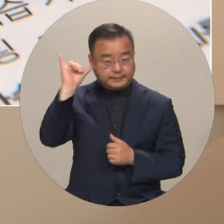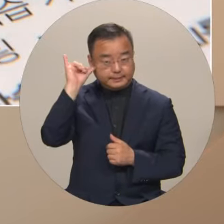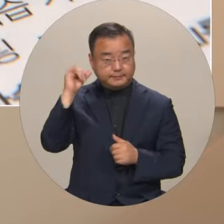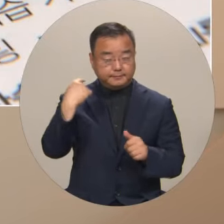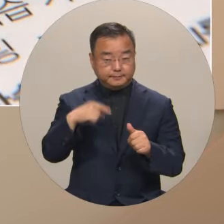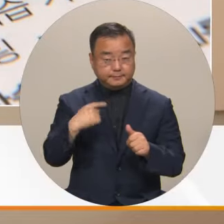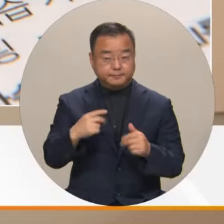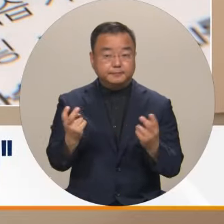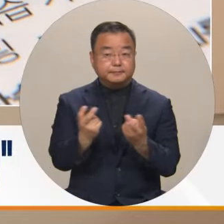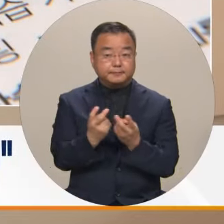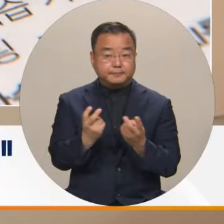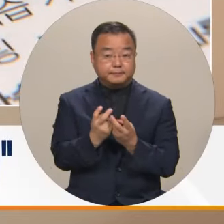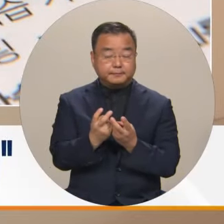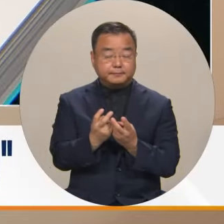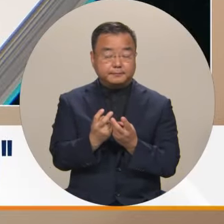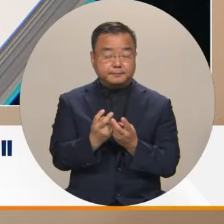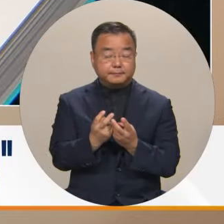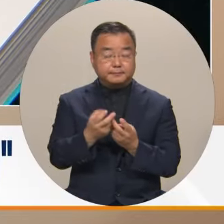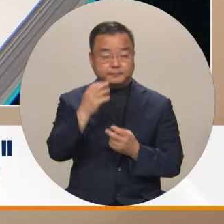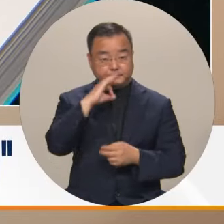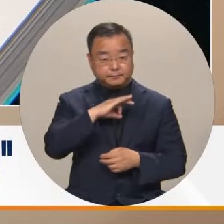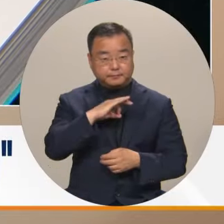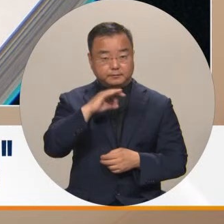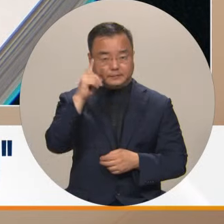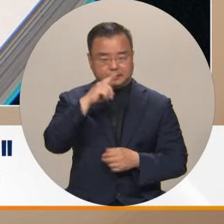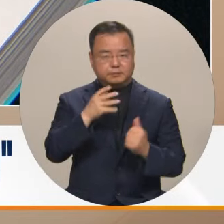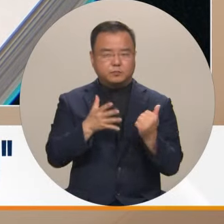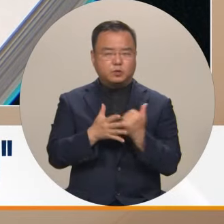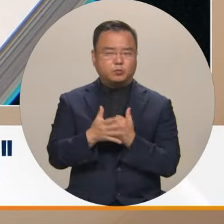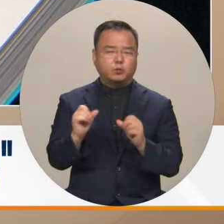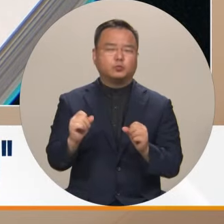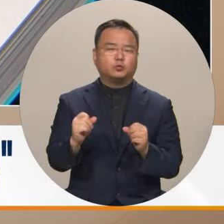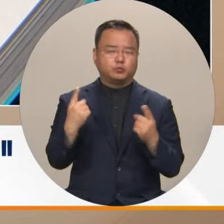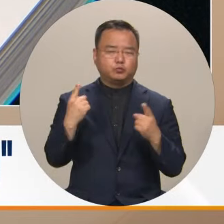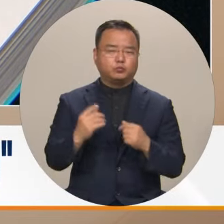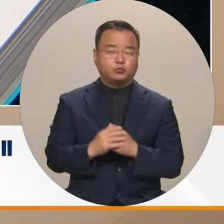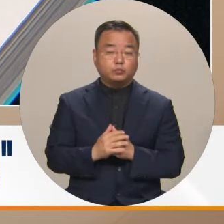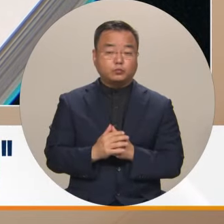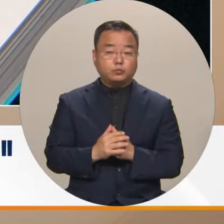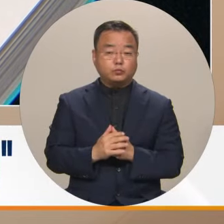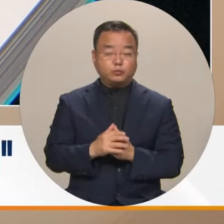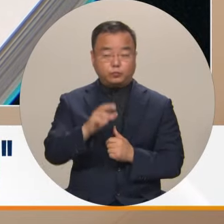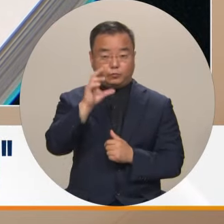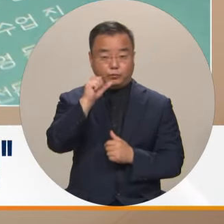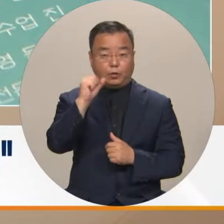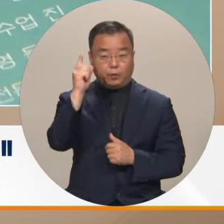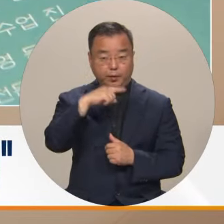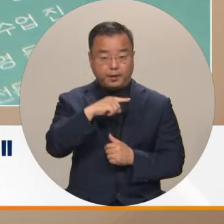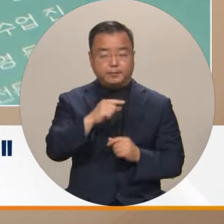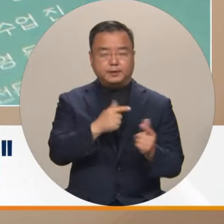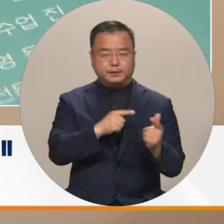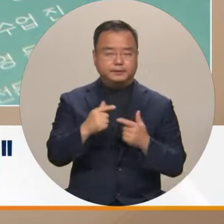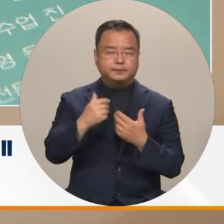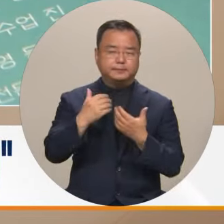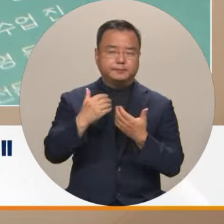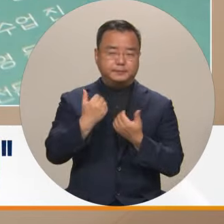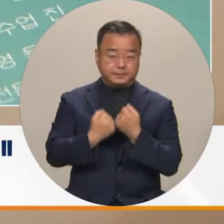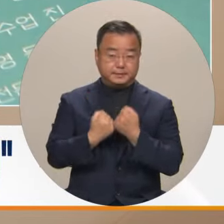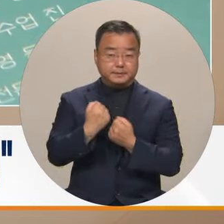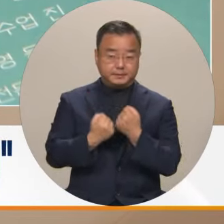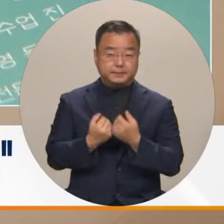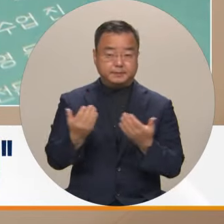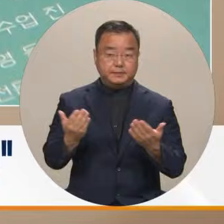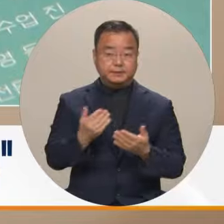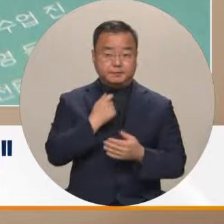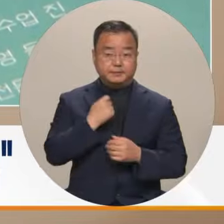학습에 가져올 효과도 있지만 또 부작용도 있기 때문에 그러 부작용과 한계를 좀 강조하면서 어